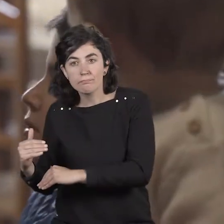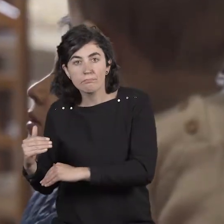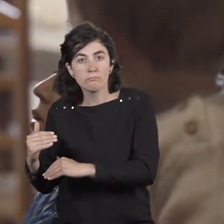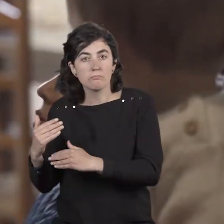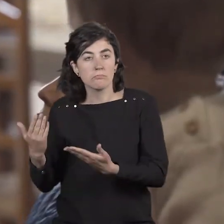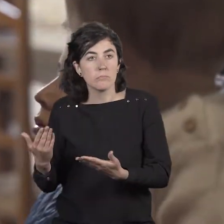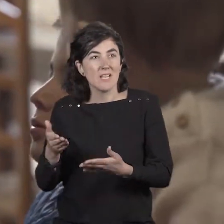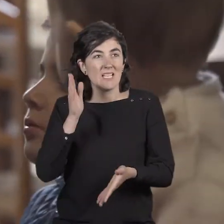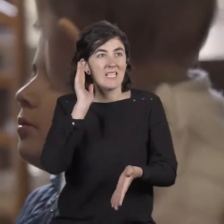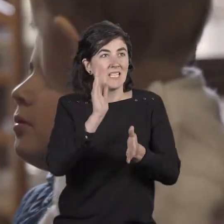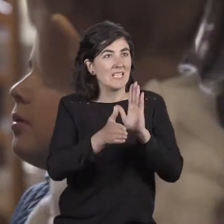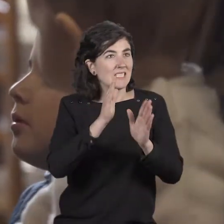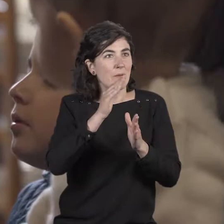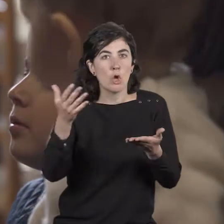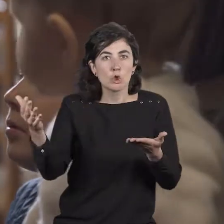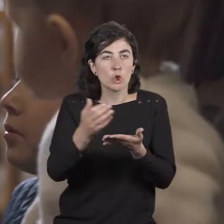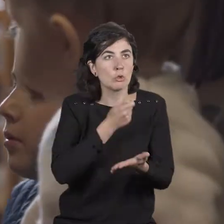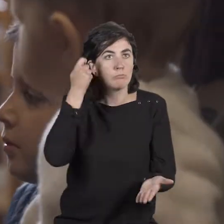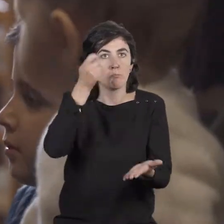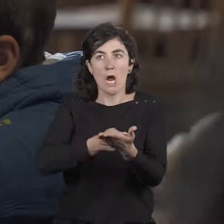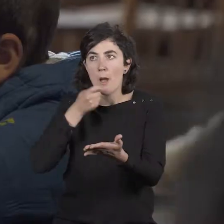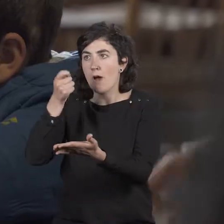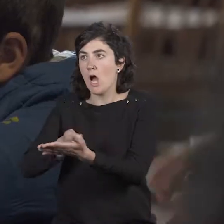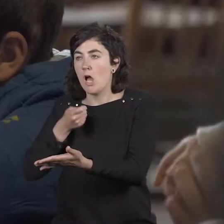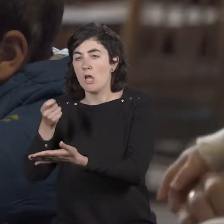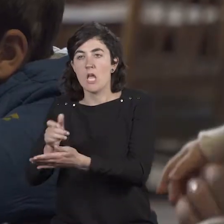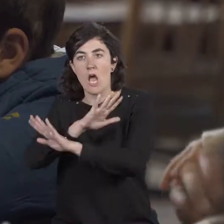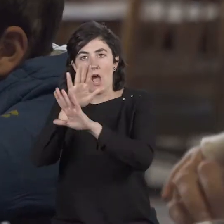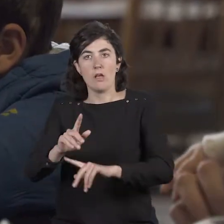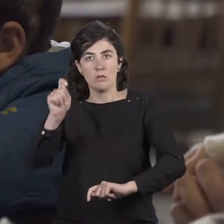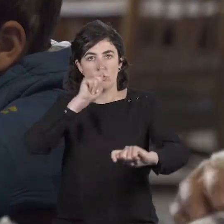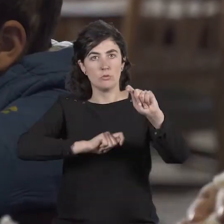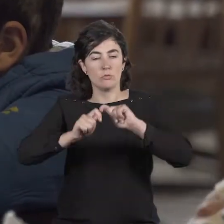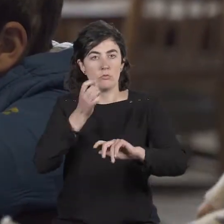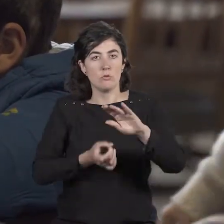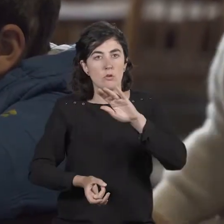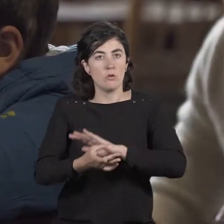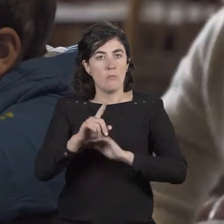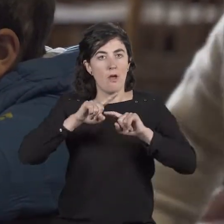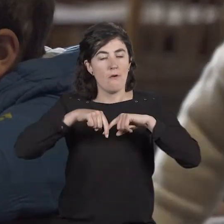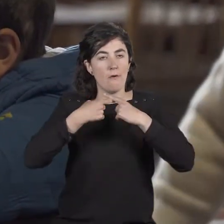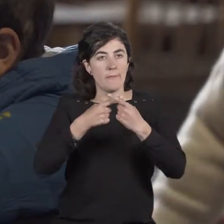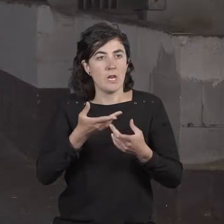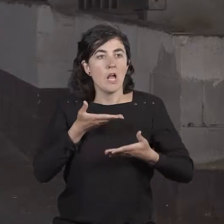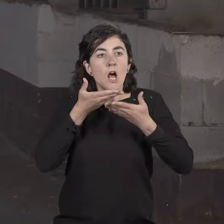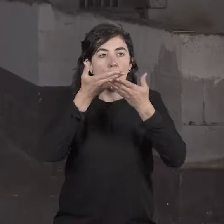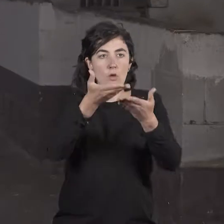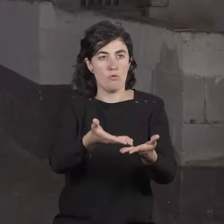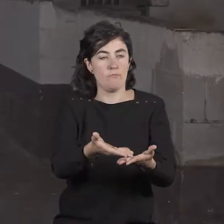edo zein tratamentu ordaindu gabe. Pentsatu genuen elkarte bat sortzea familiei laguntzeko,